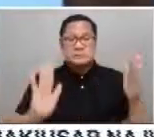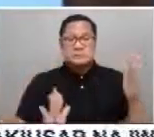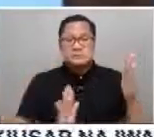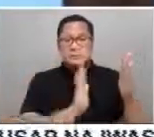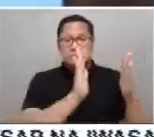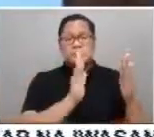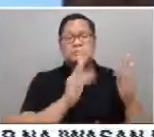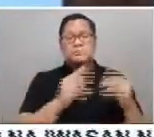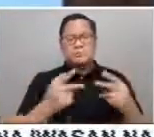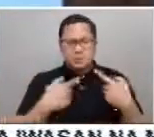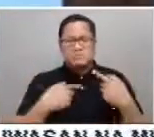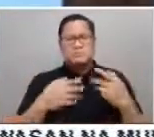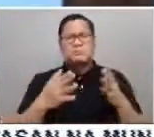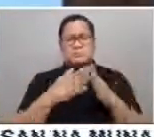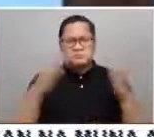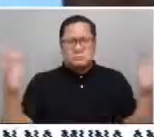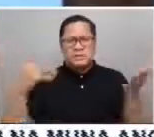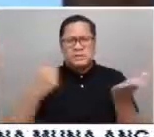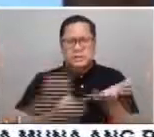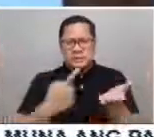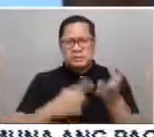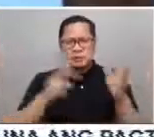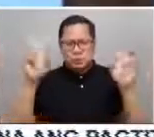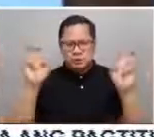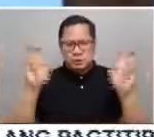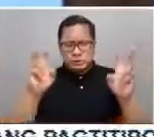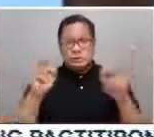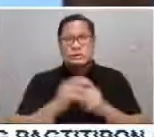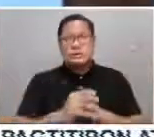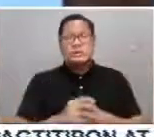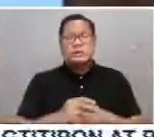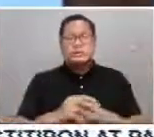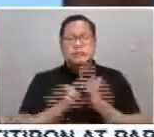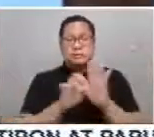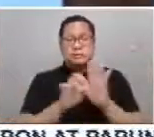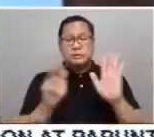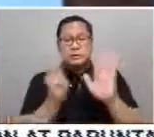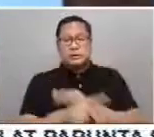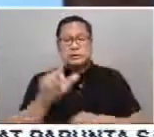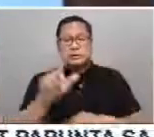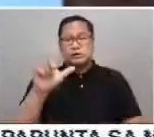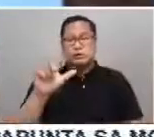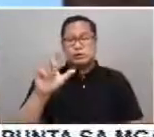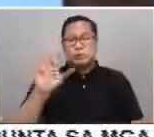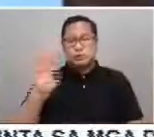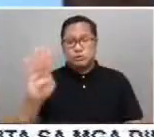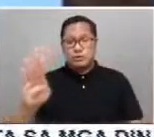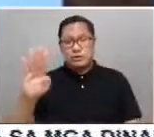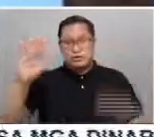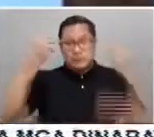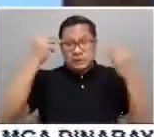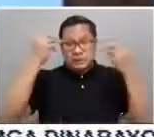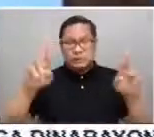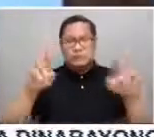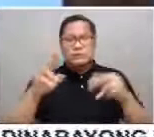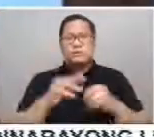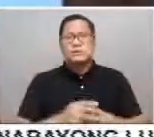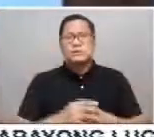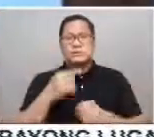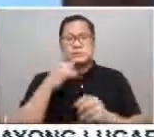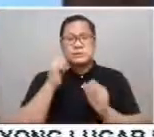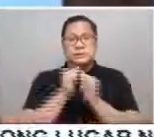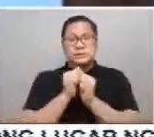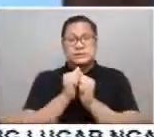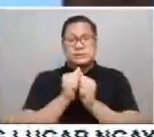yan. It's a collation, lahat-lahat na yan sa intelligence report sa